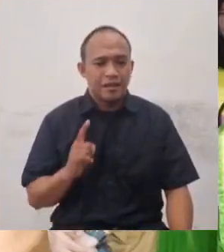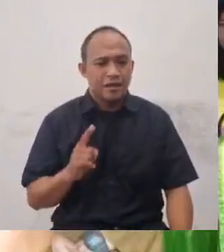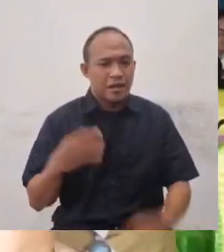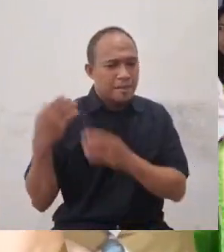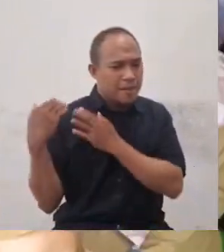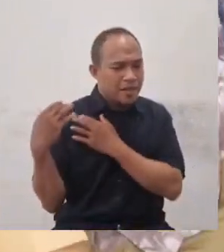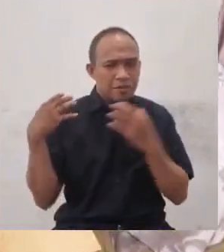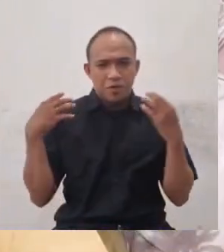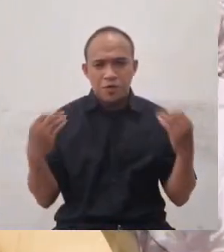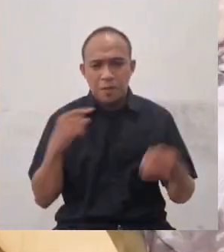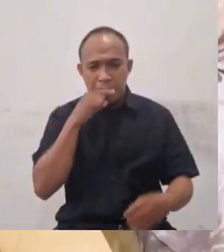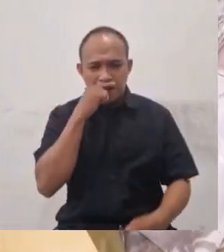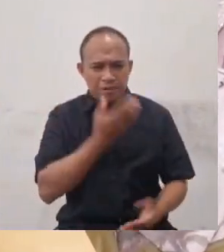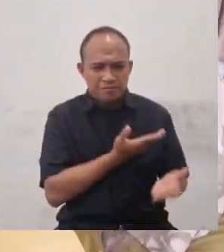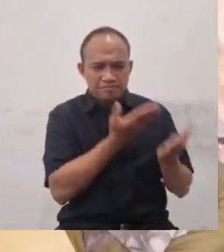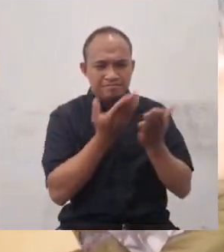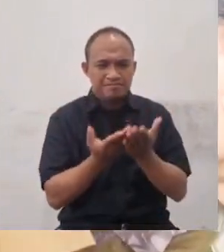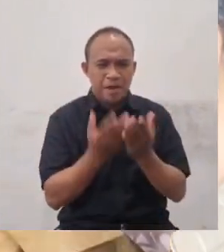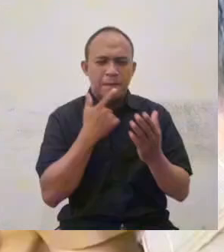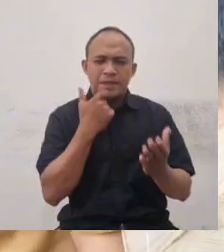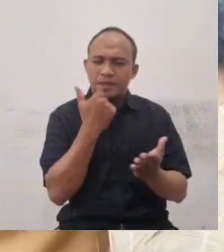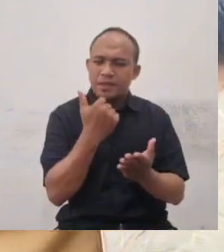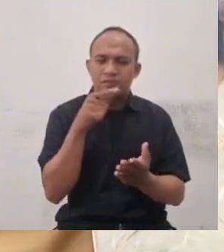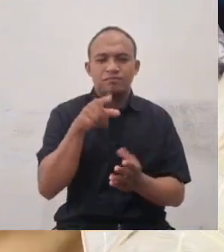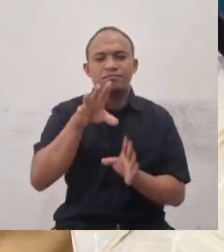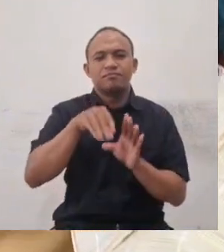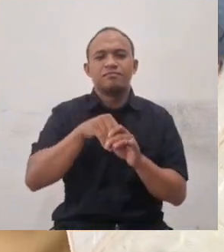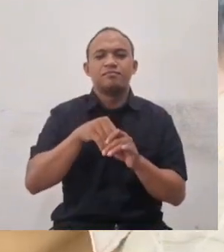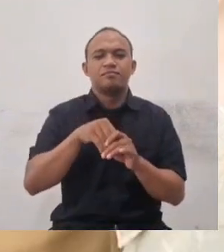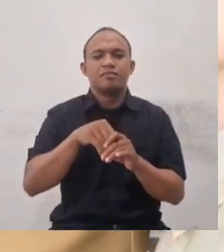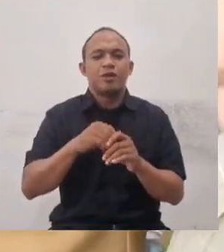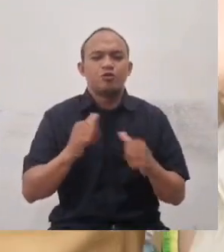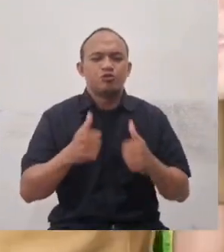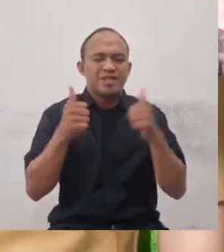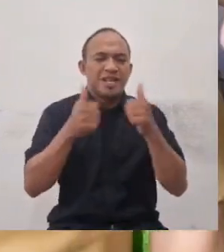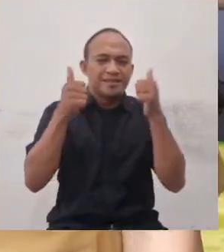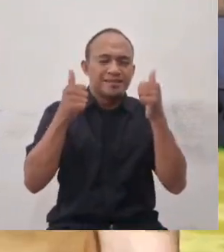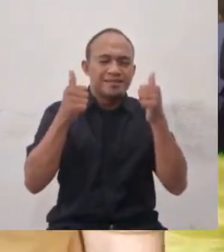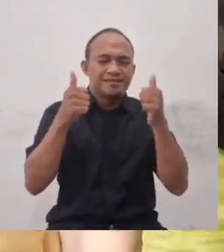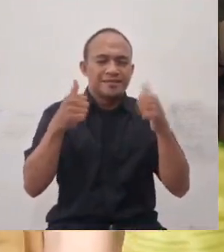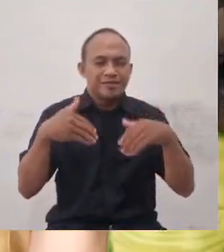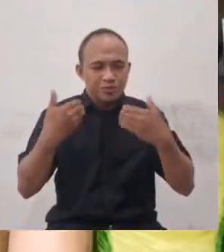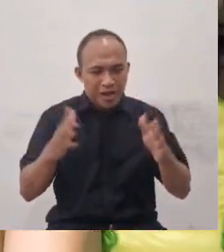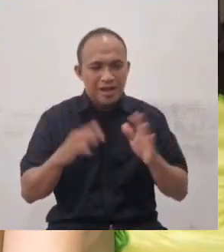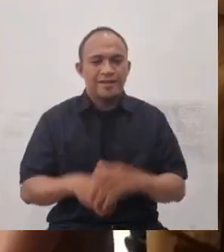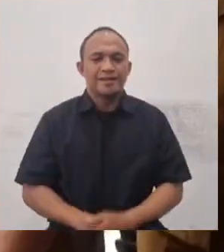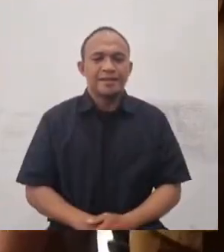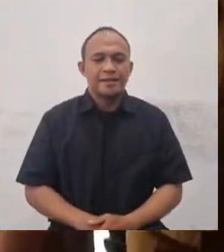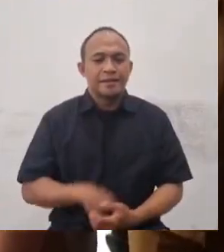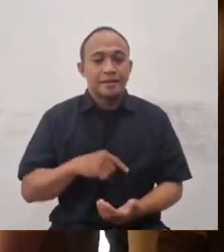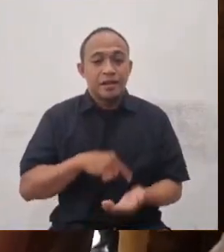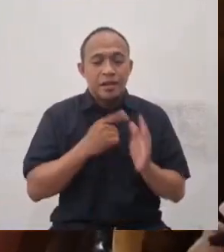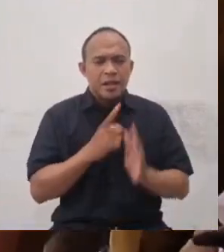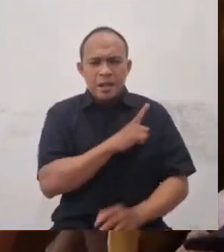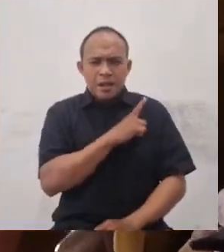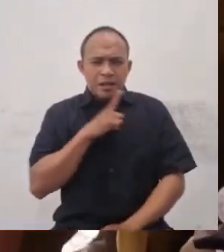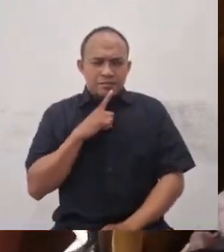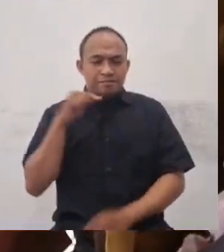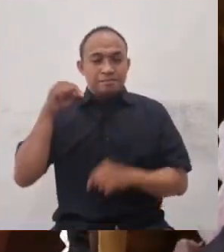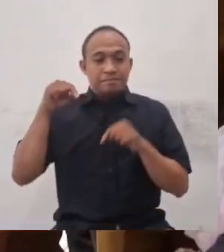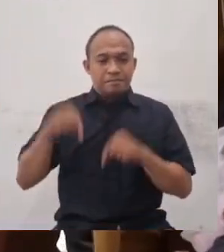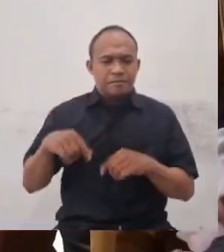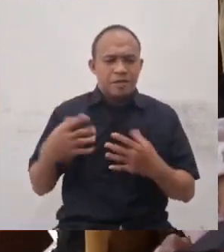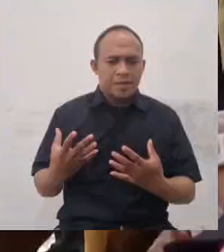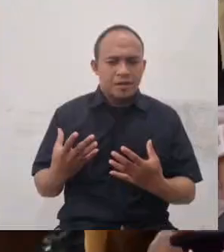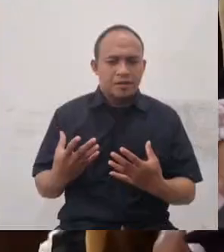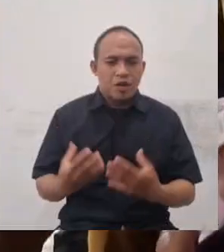PJ Gubernur Rudy menekankan 10 hal penting agar pencegahan TENKES sukses dilakukan. Ia menilai selama ini